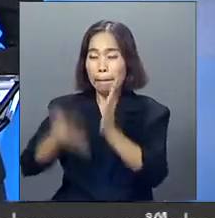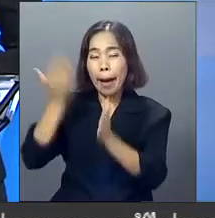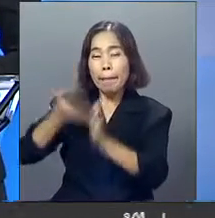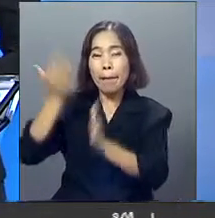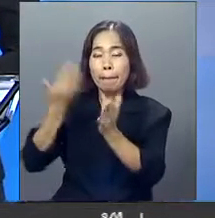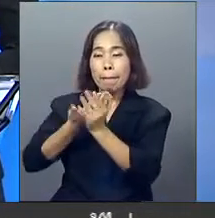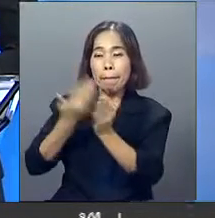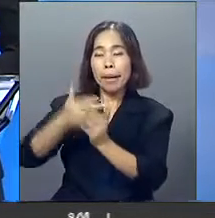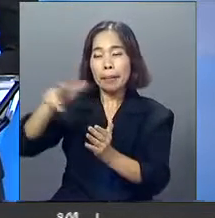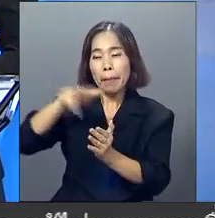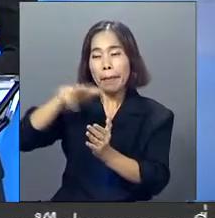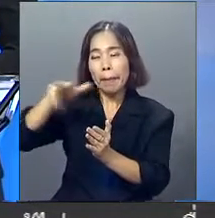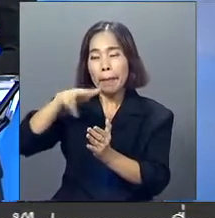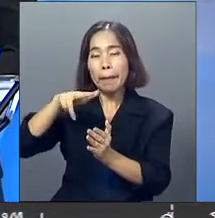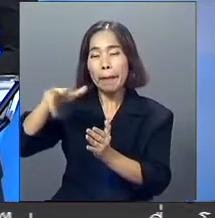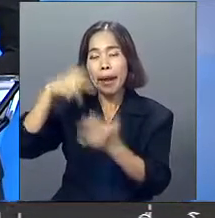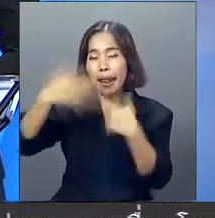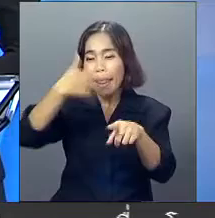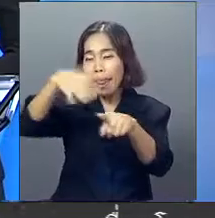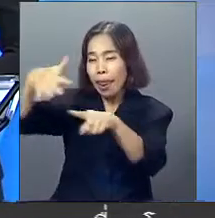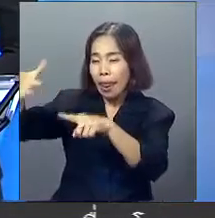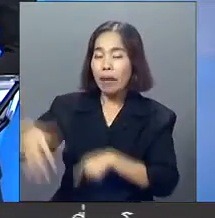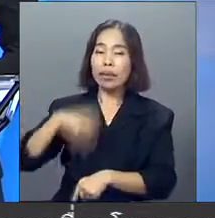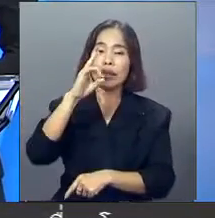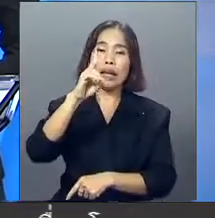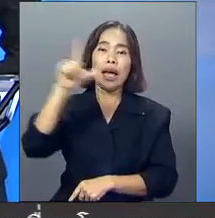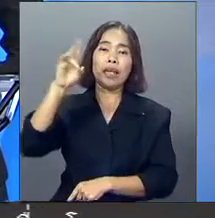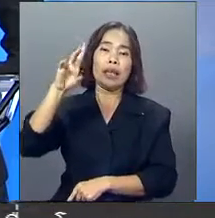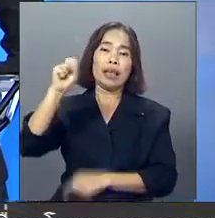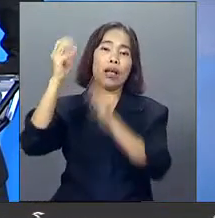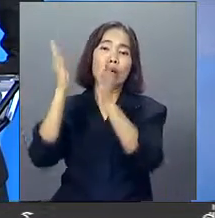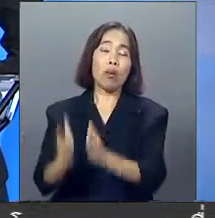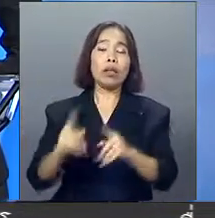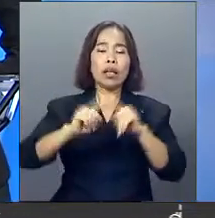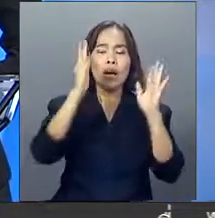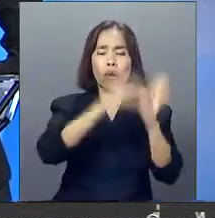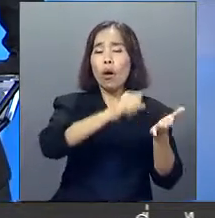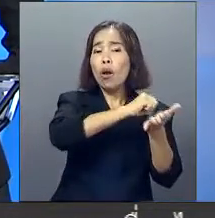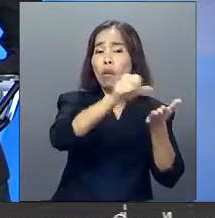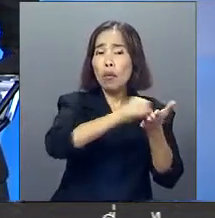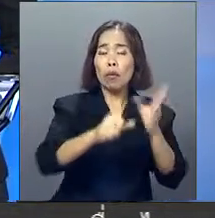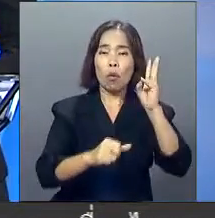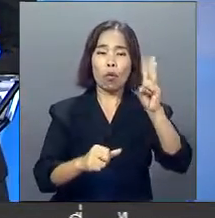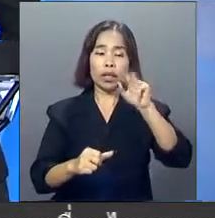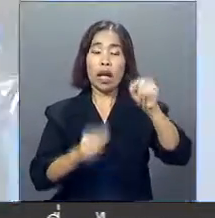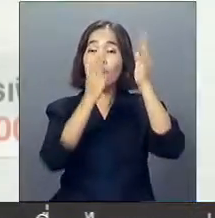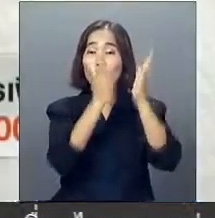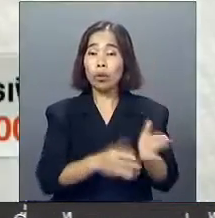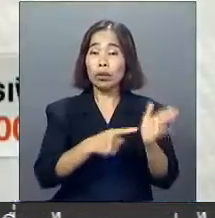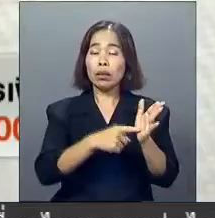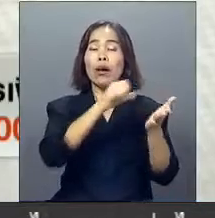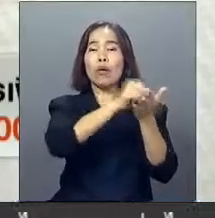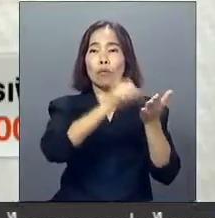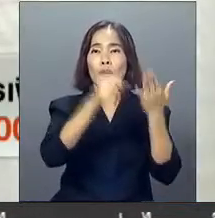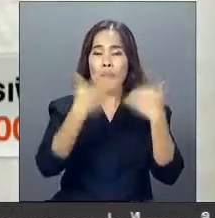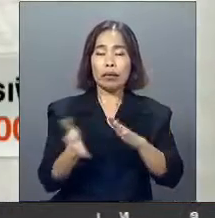รับเงินช่วยเหลือจากรัฐบาล 7 ล้าน 7 แนคนคนทถูกตดสทธิไป 6 แนกว่าคนตอนนี้น่าแ